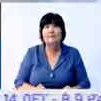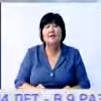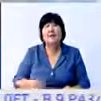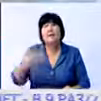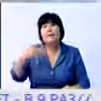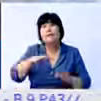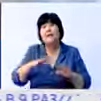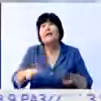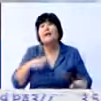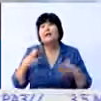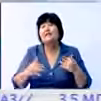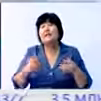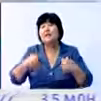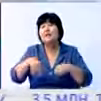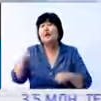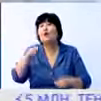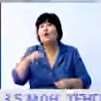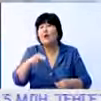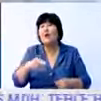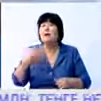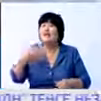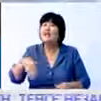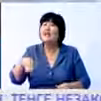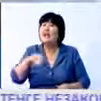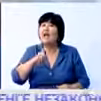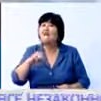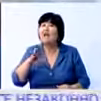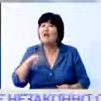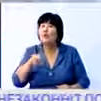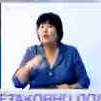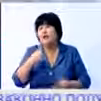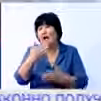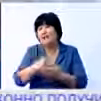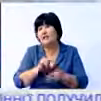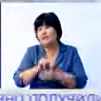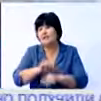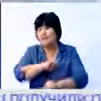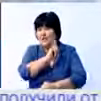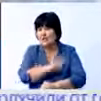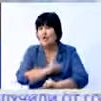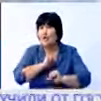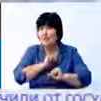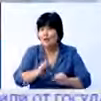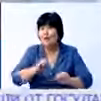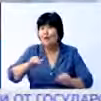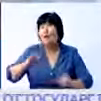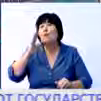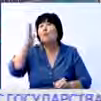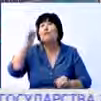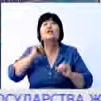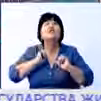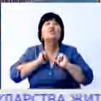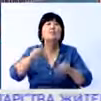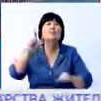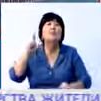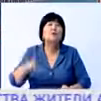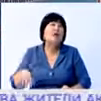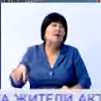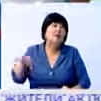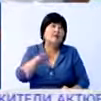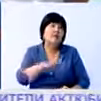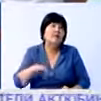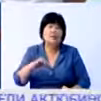50 детей занимаются секцией дзюдо, 50 тэквондо. Наша задача – воспитывать сильные, здоровые поколения будущих чемпионов. В целом по области в